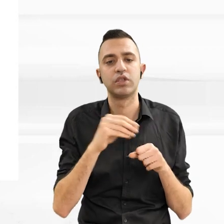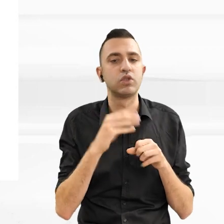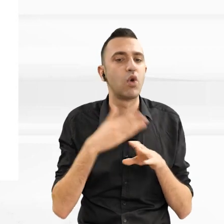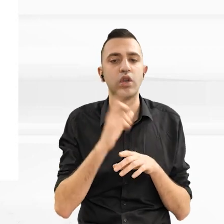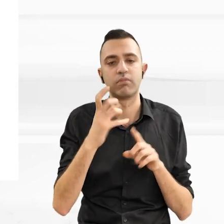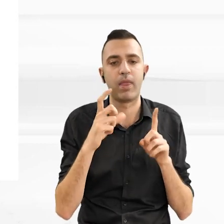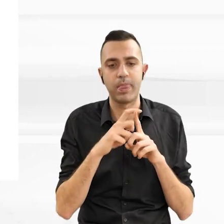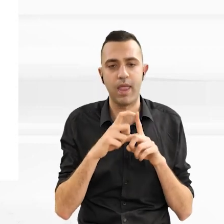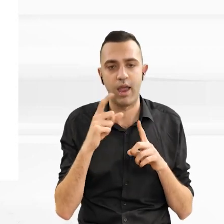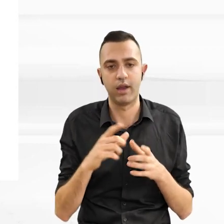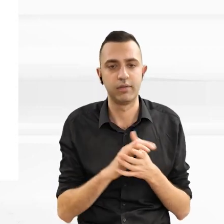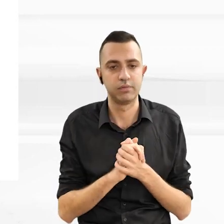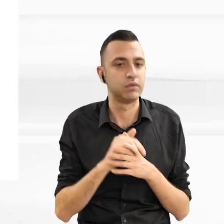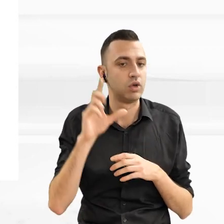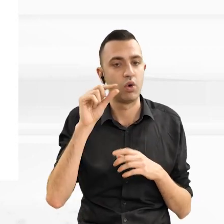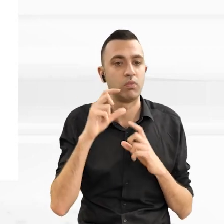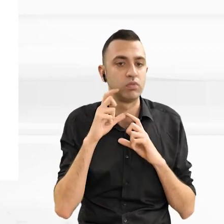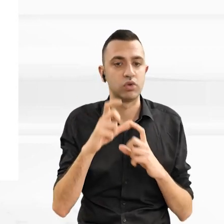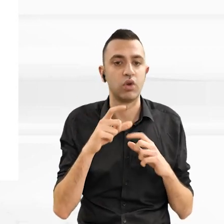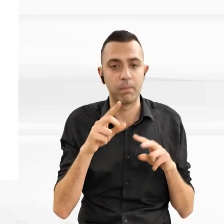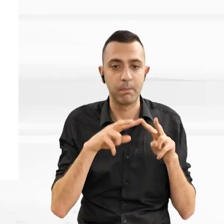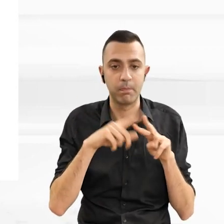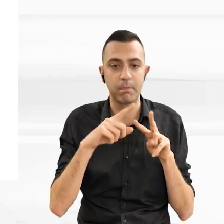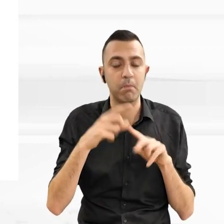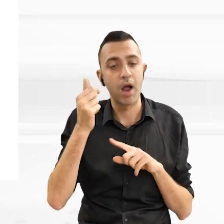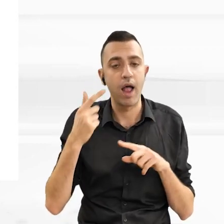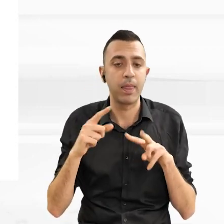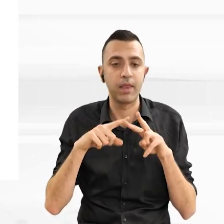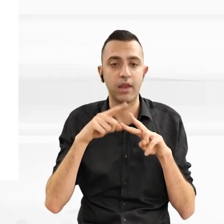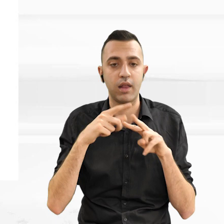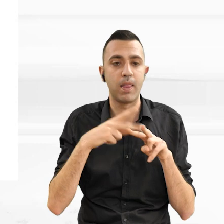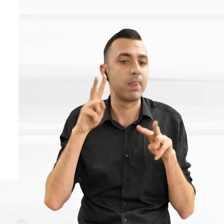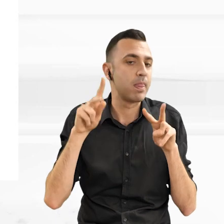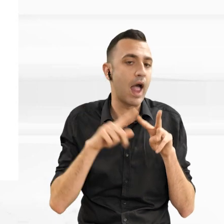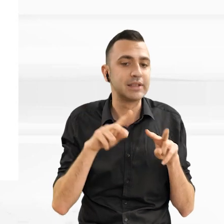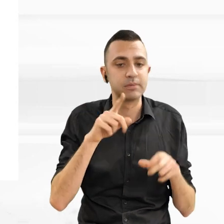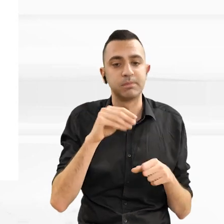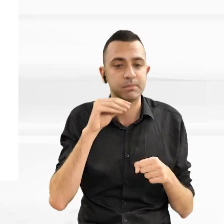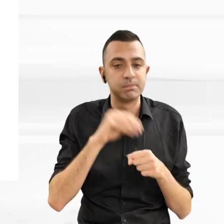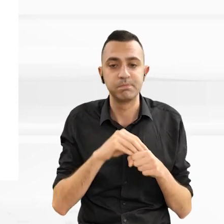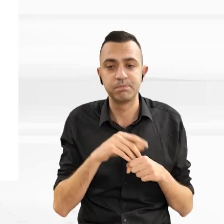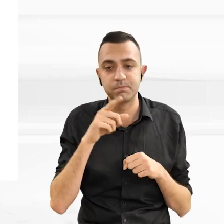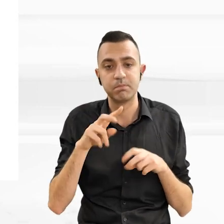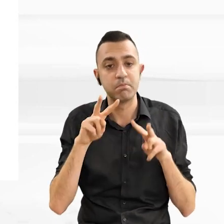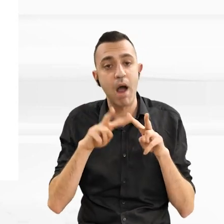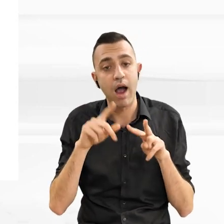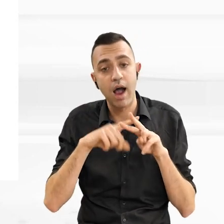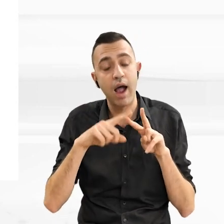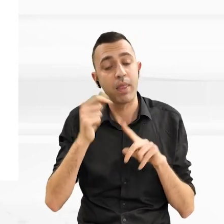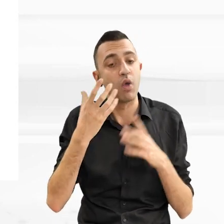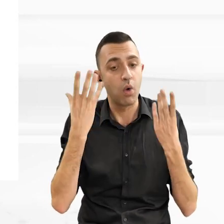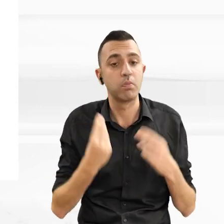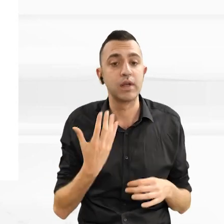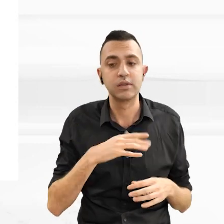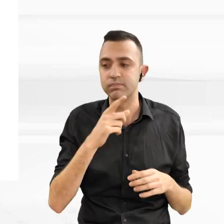seçeneği limon bir soruya bakalım mani Nazım şeklinin biçim ve içerik özellikleri dikkate alınarak bir mani oluşturulmak Ama